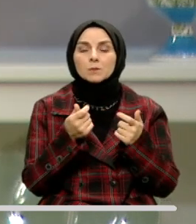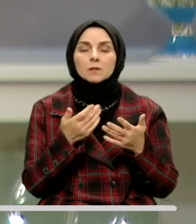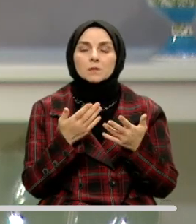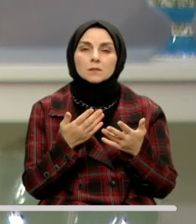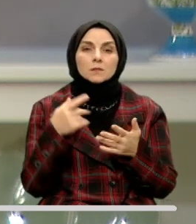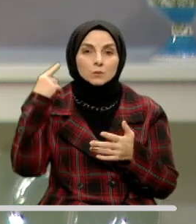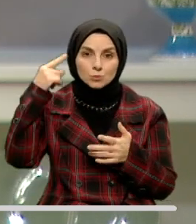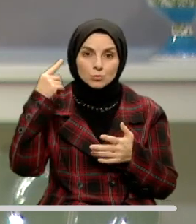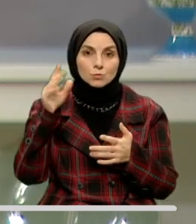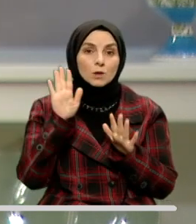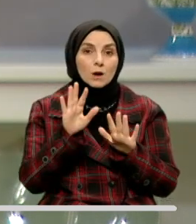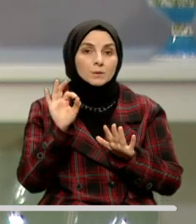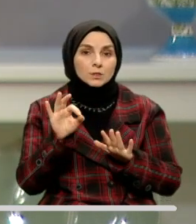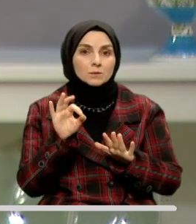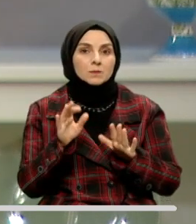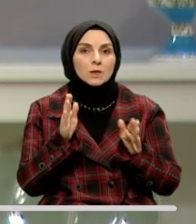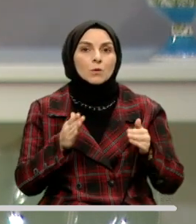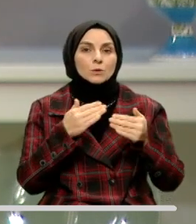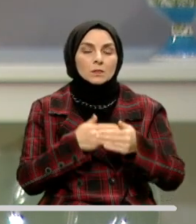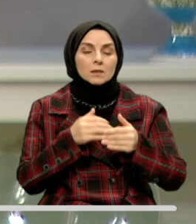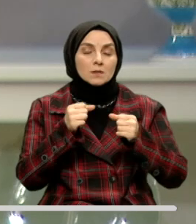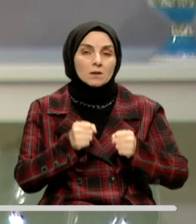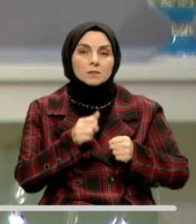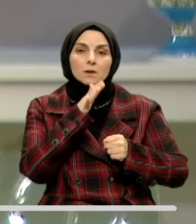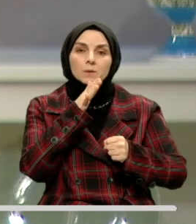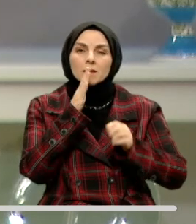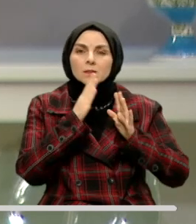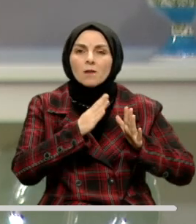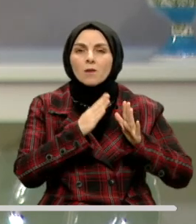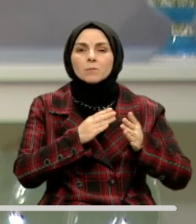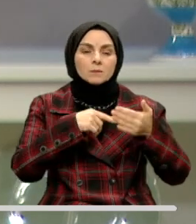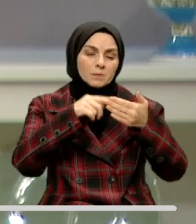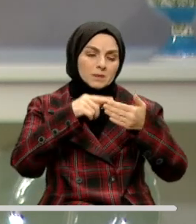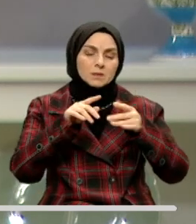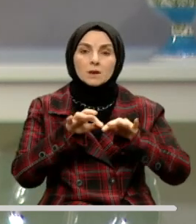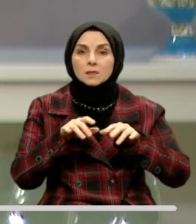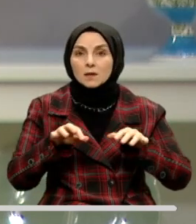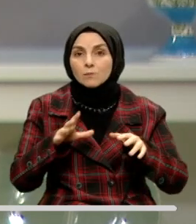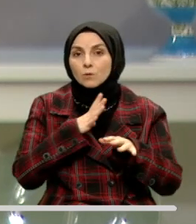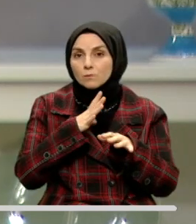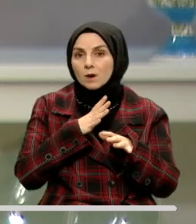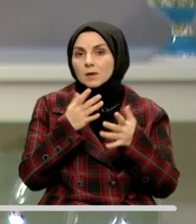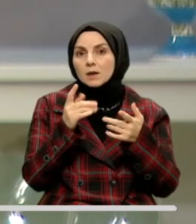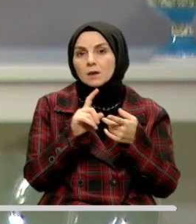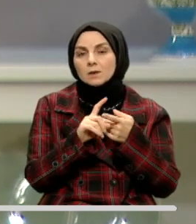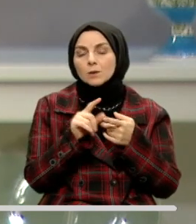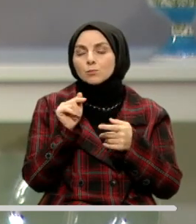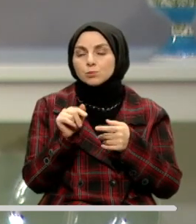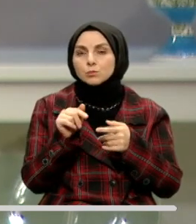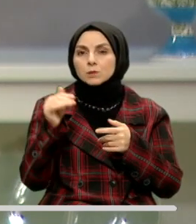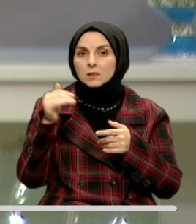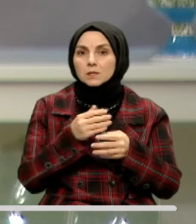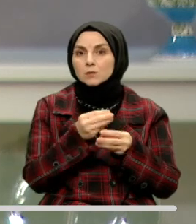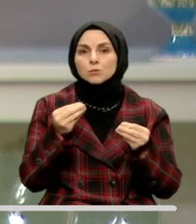odanızda kalsanız dahi sürekli uyarıcılar var. Yani çocukların işi bu manada hakikaten zor. Bir taraftan evet teknolojinin getirdiği çok